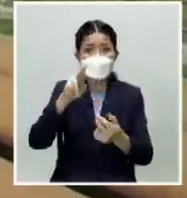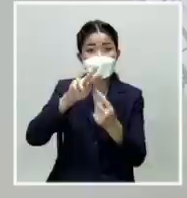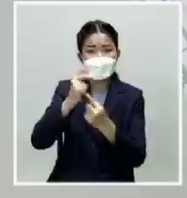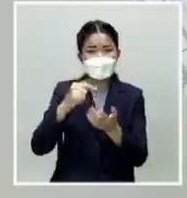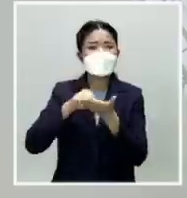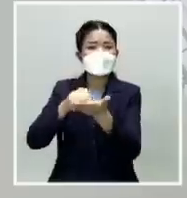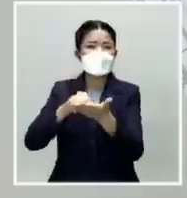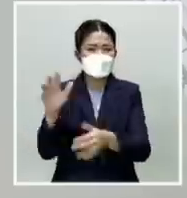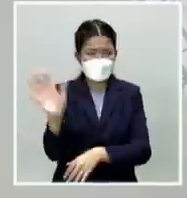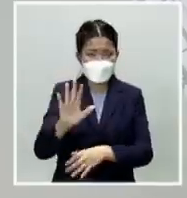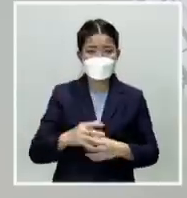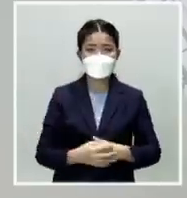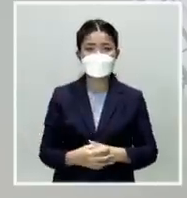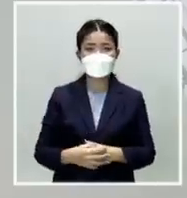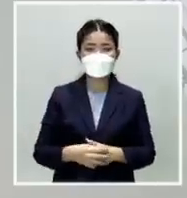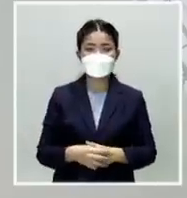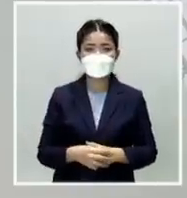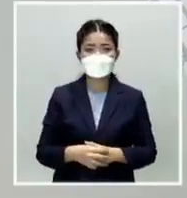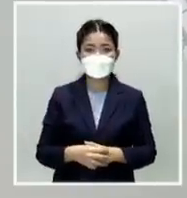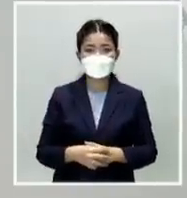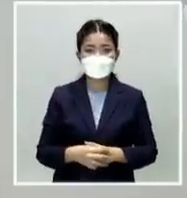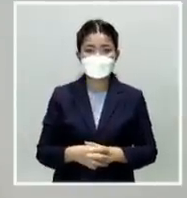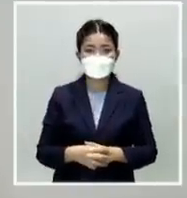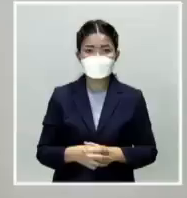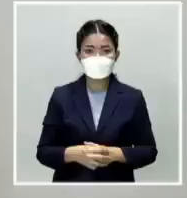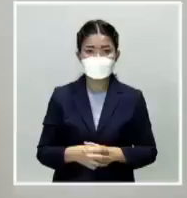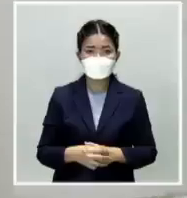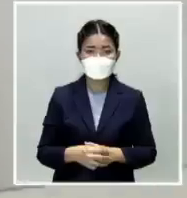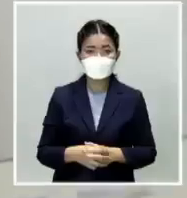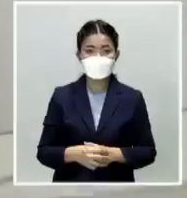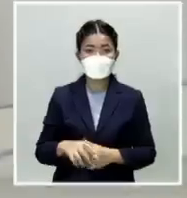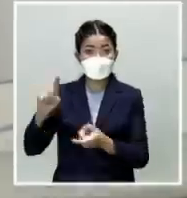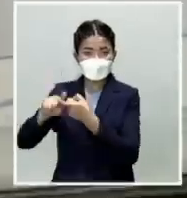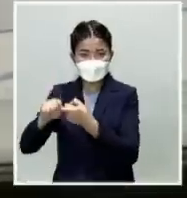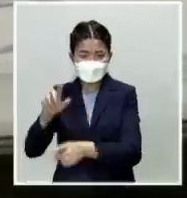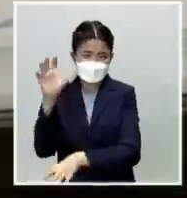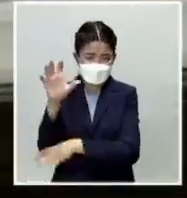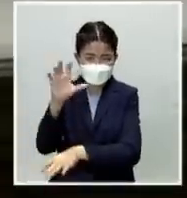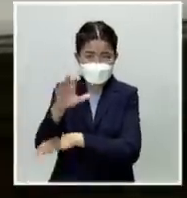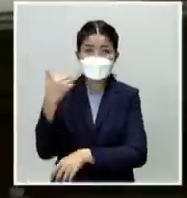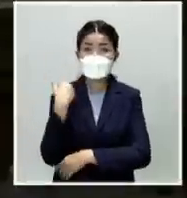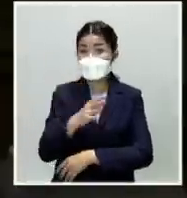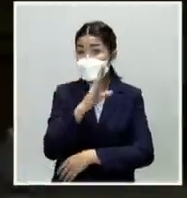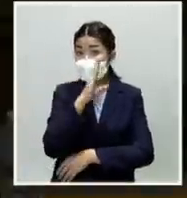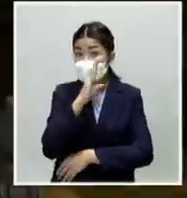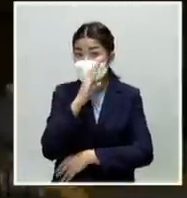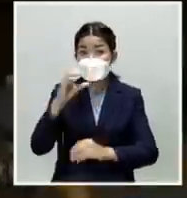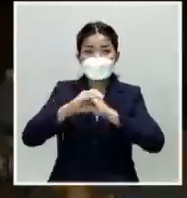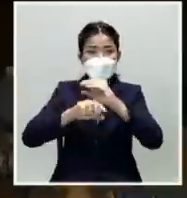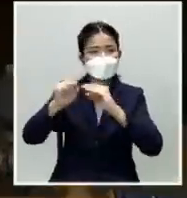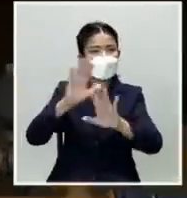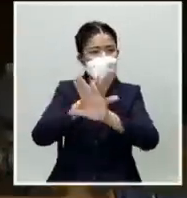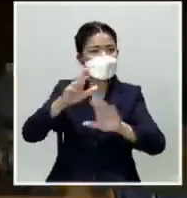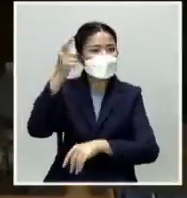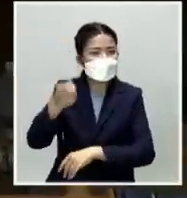คว่ำบาตรโครงการดังกล่าวในที่ประชุมสภาท่ามกลางกระแสกดดันจากรัสเซียที่ระบุว่าหากมีการคว่ำบาตรโครงการดังกล่า